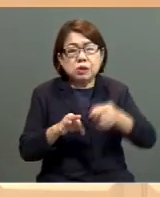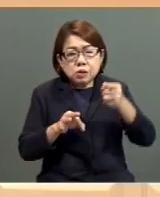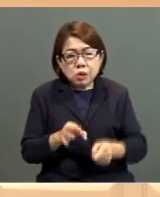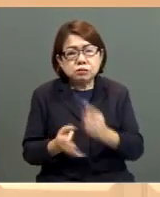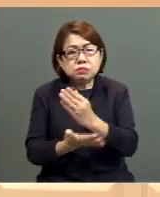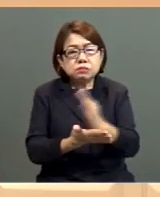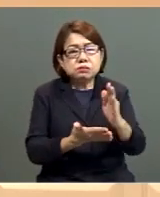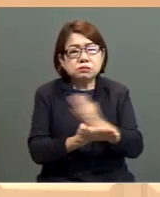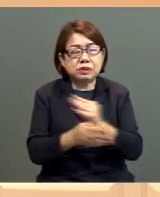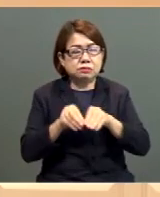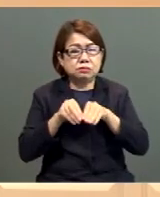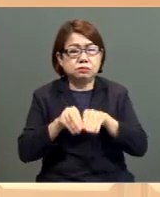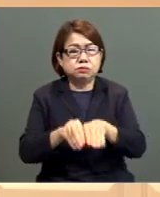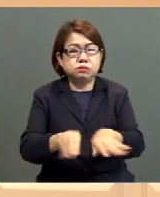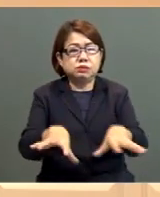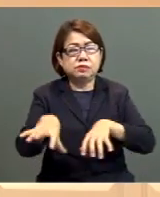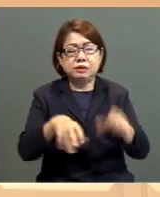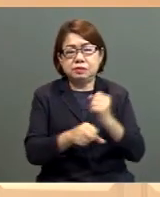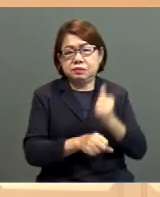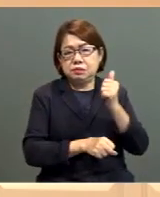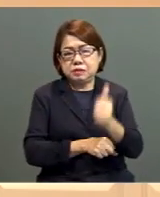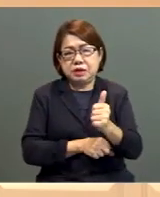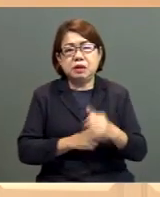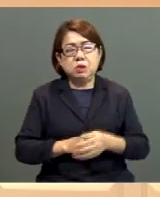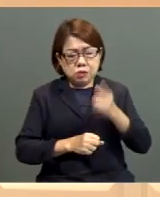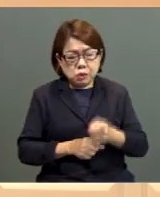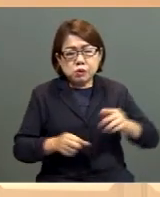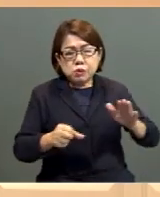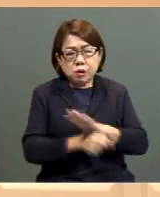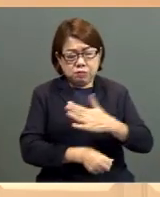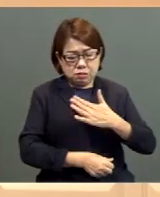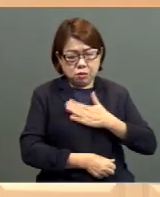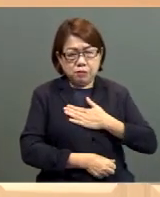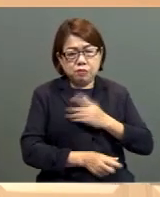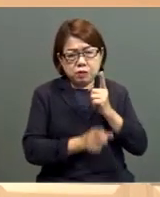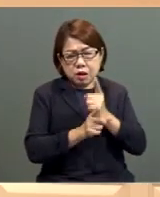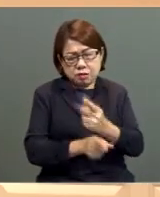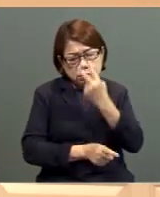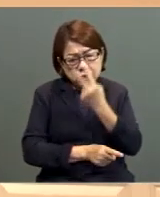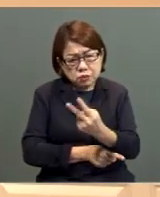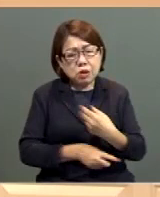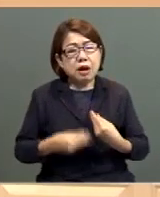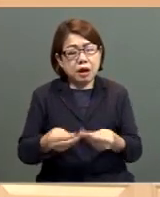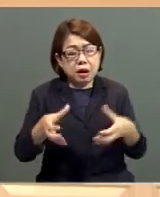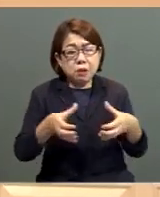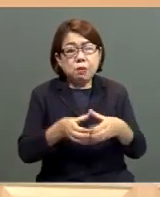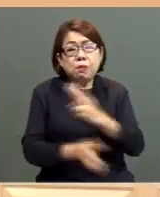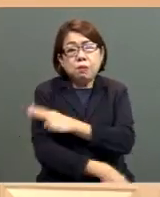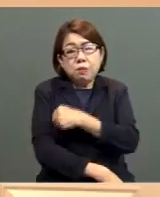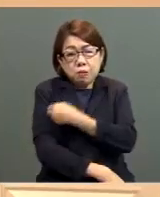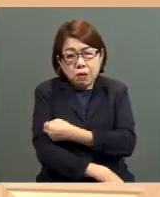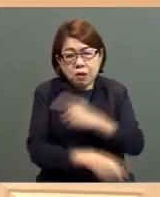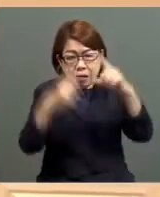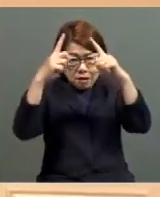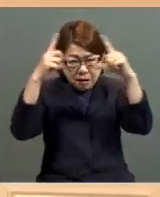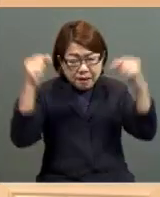ที่มีประสิทธิภาพขาดแคลนไม่ได้ซึ่งผมจะติดตามด้วยตัวเองเพื่อให้ทีมหมอและพยาบาลที่เปรียบเสมือนนักร